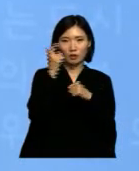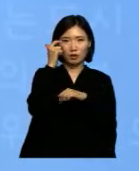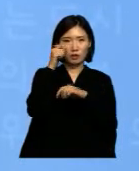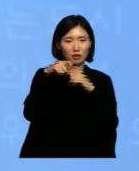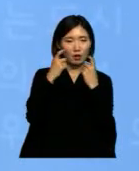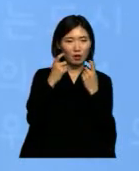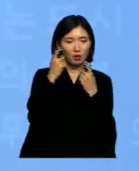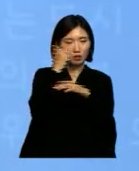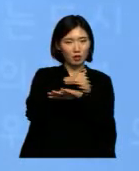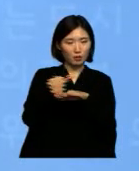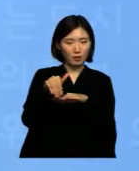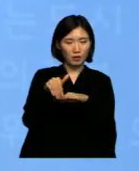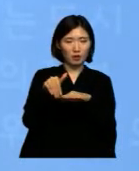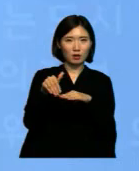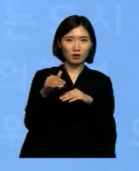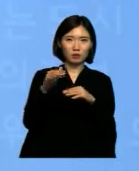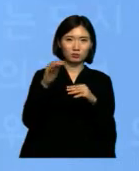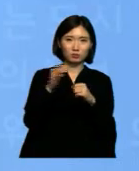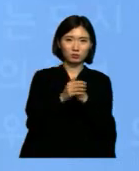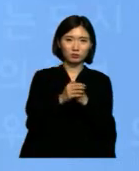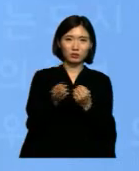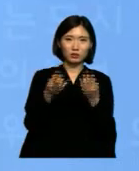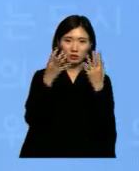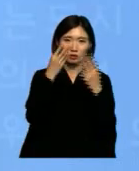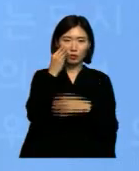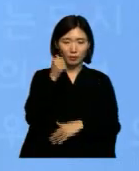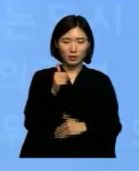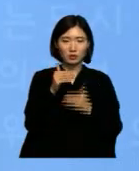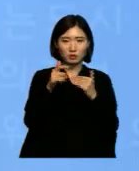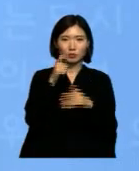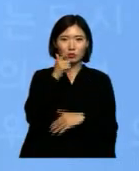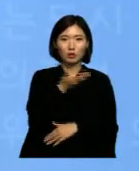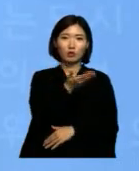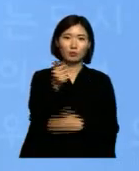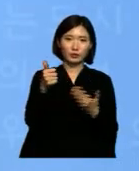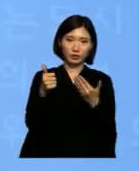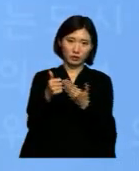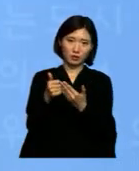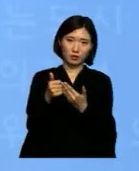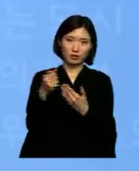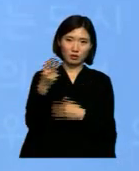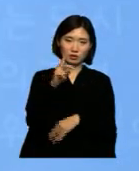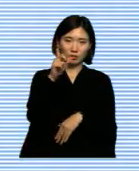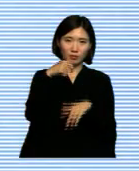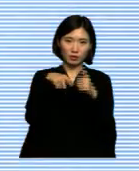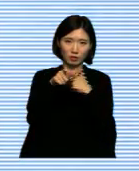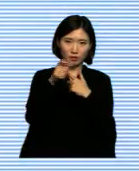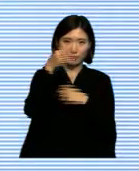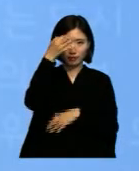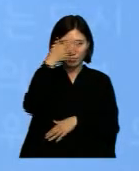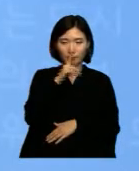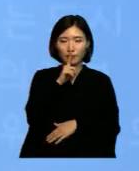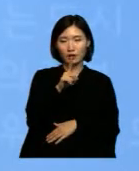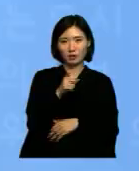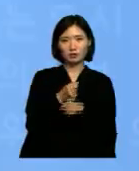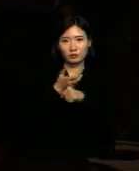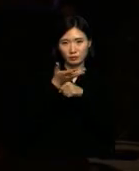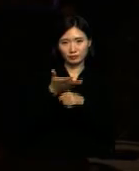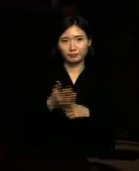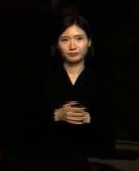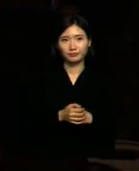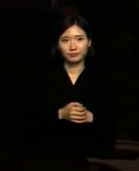행사를 원만히 진행하지 못한 점 시민 여러분들께 다시 한번 사과의 말씀을